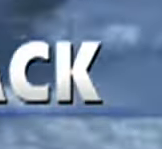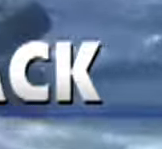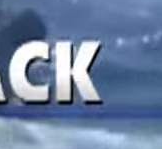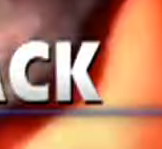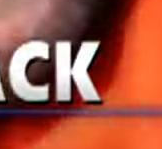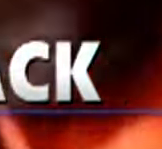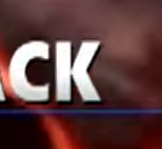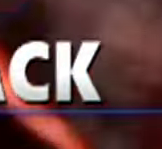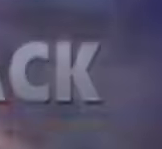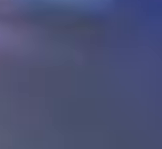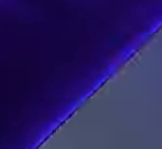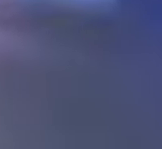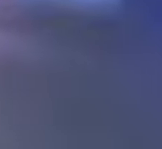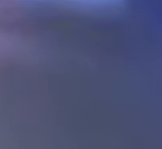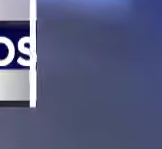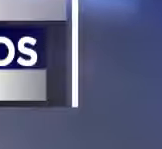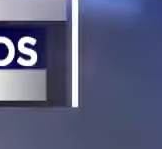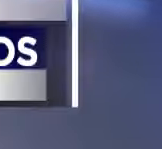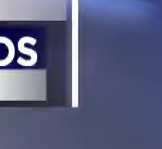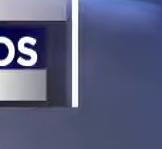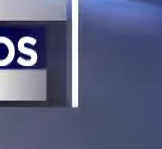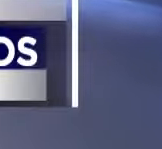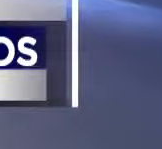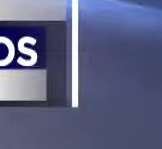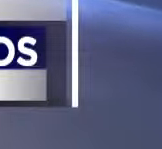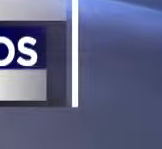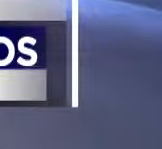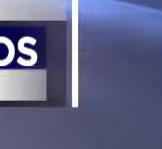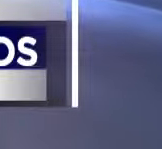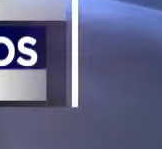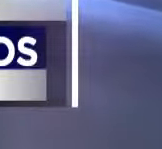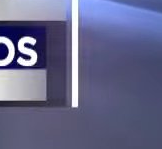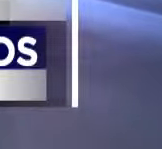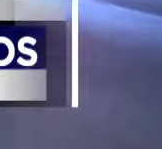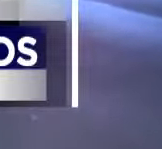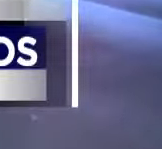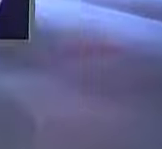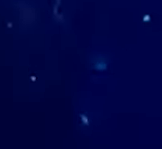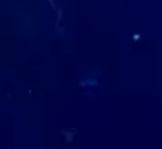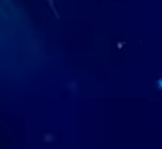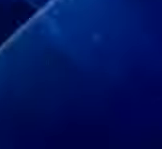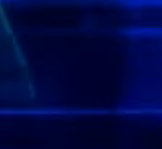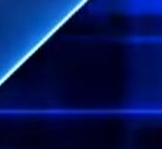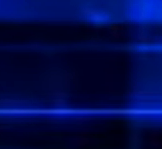lamang. Magandang gabi, Pilipinas. Sa Frontline Tonight,